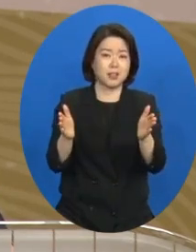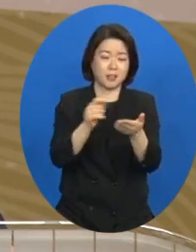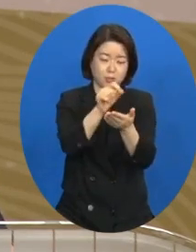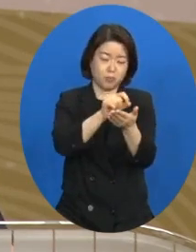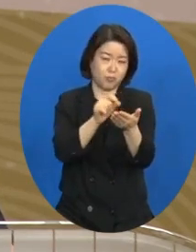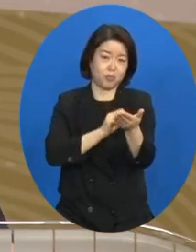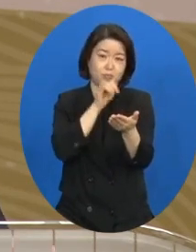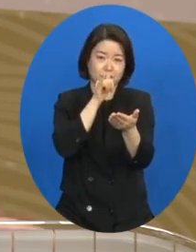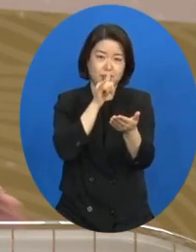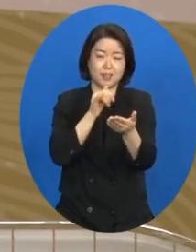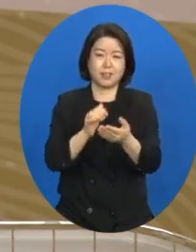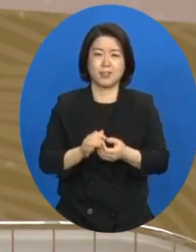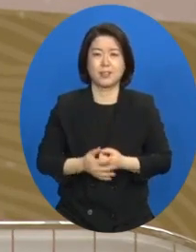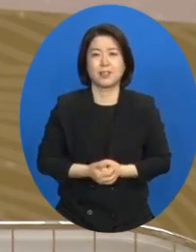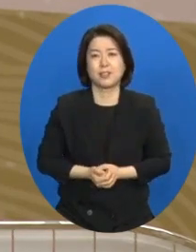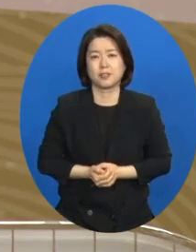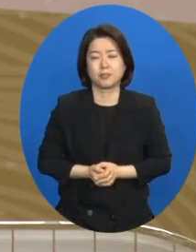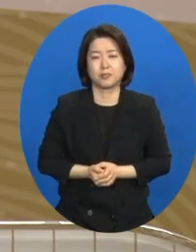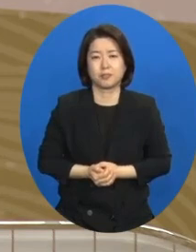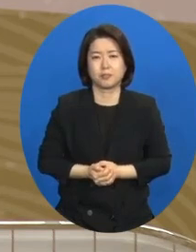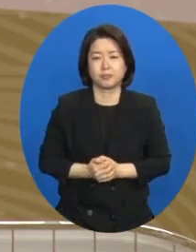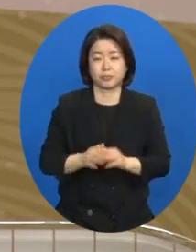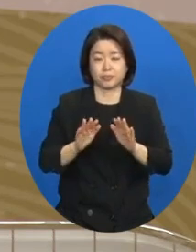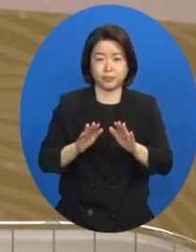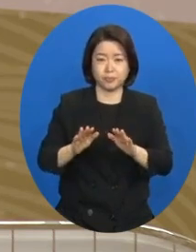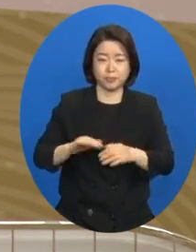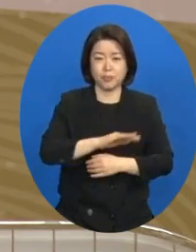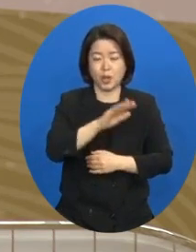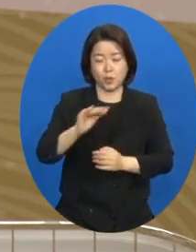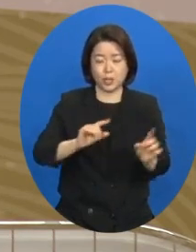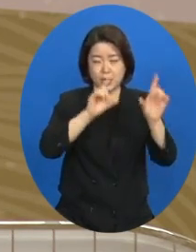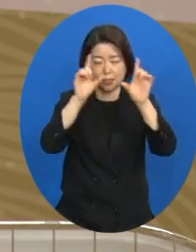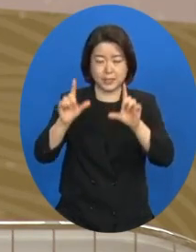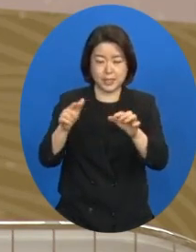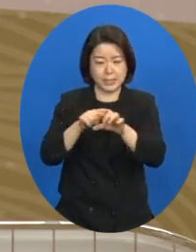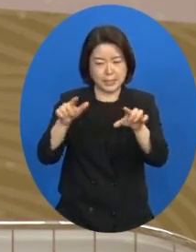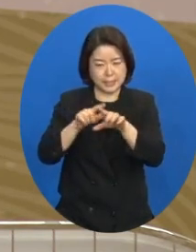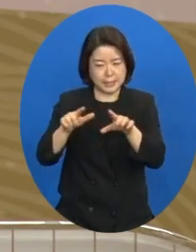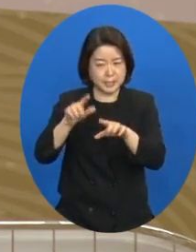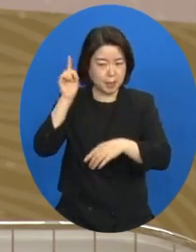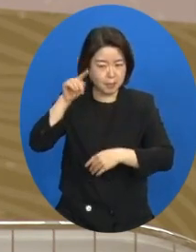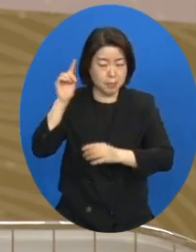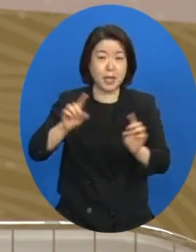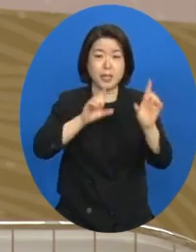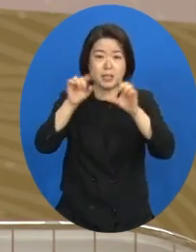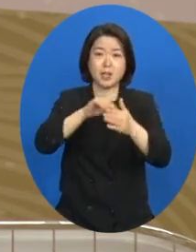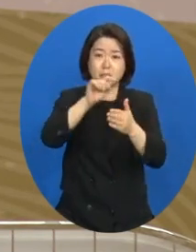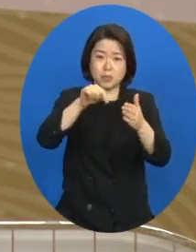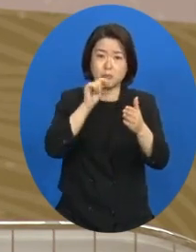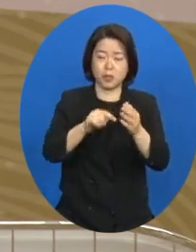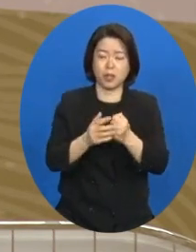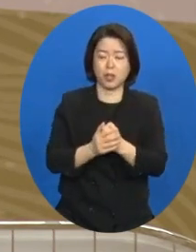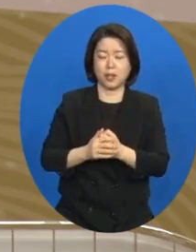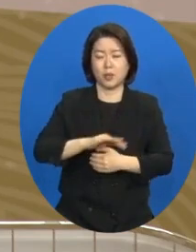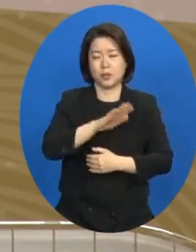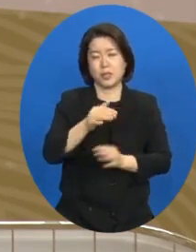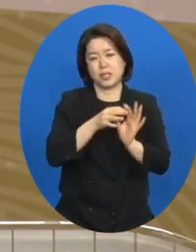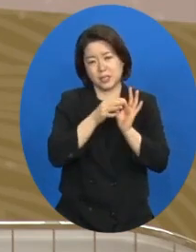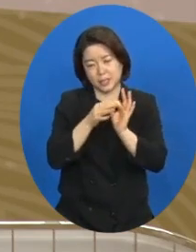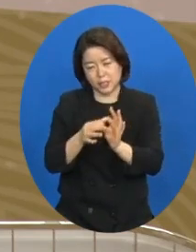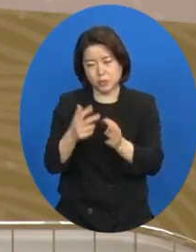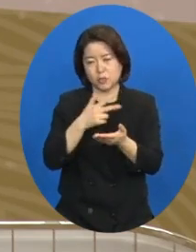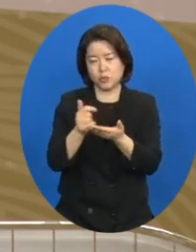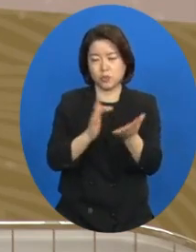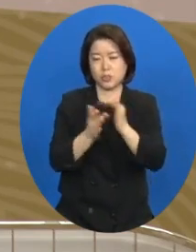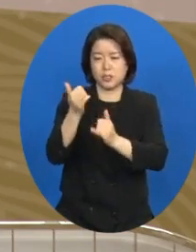라고 여러분 우리의 사는 지금의 일상의 삶 속에 우리는 용 계속해서 조여진 미터로